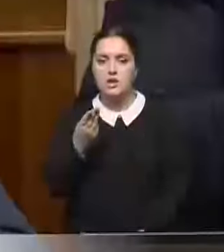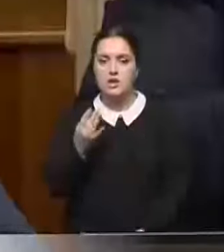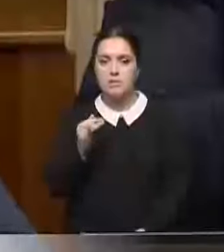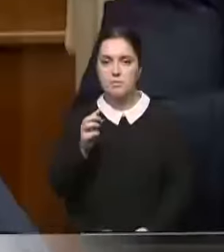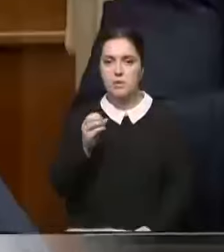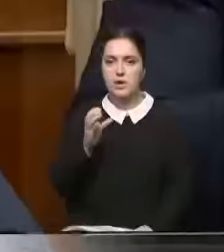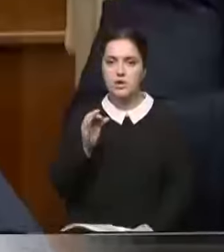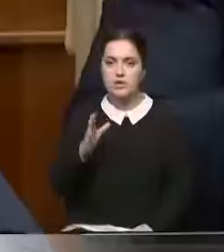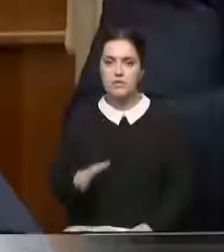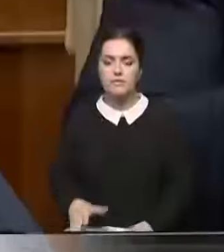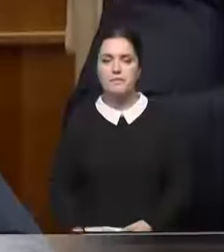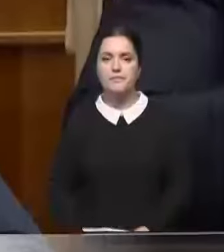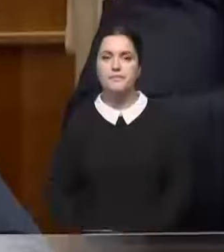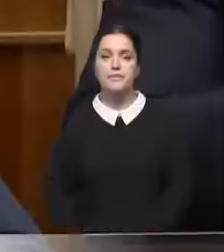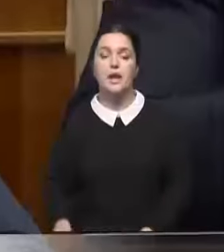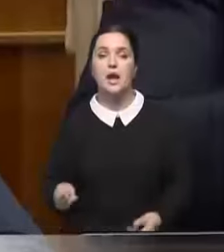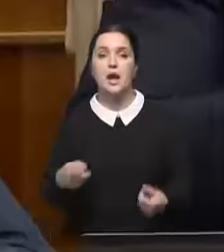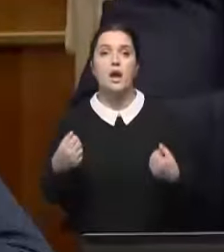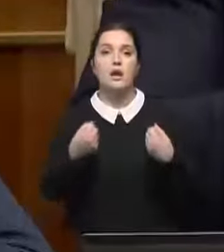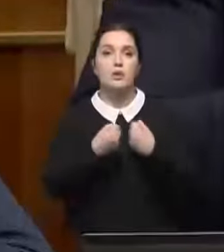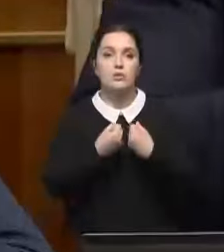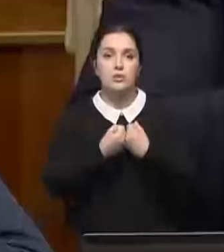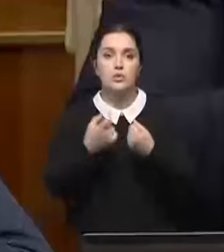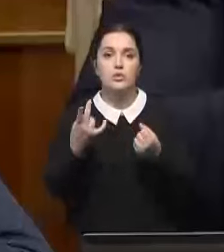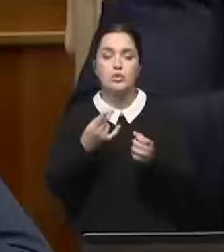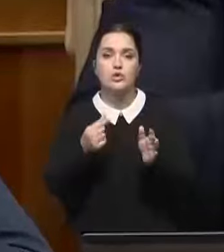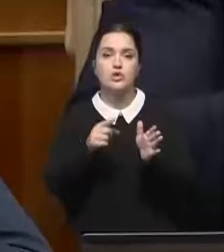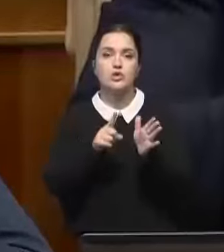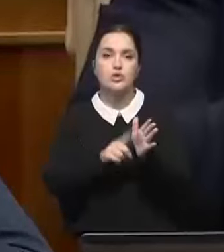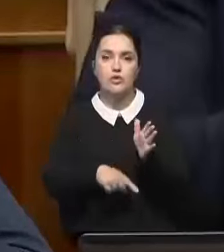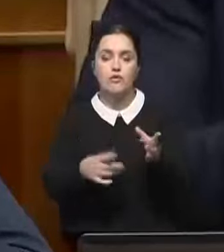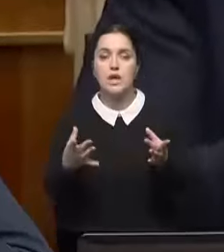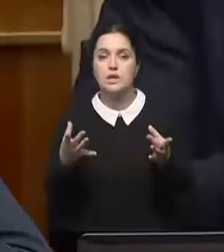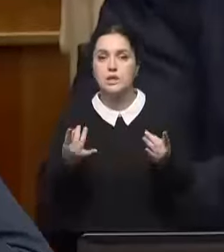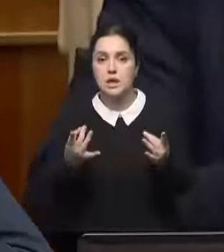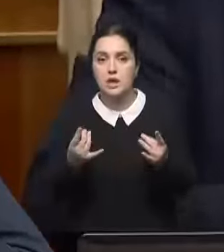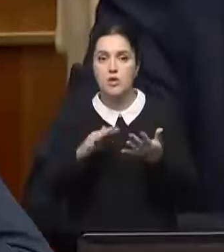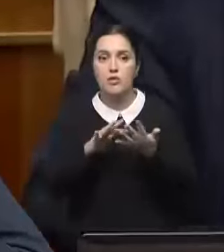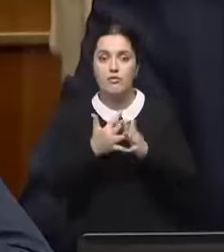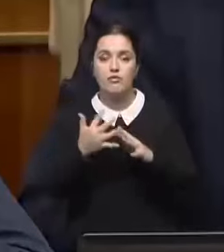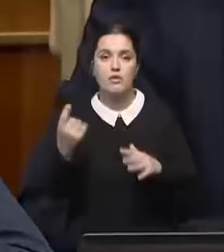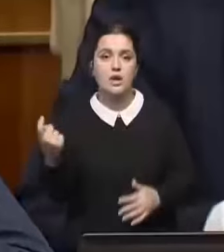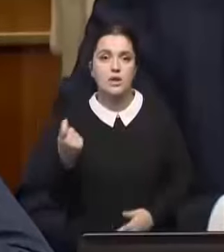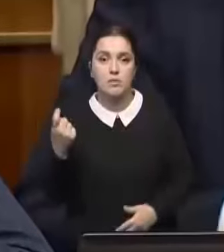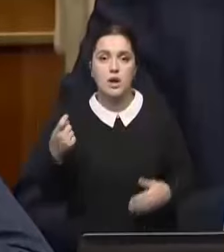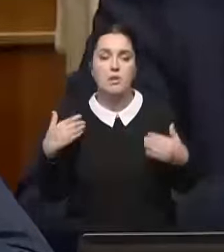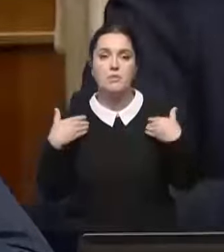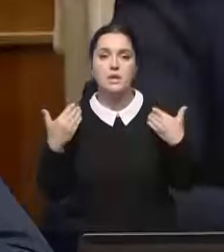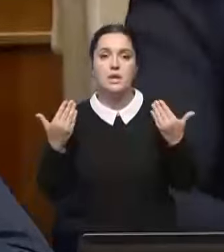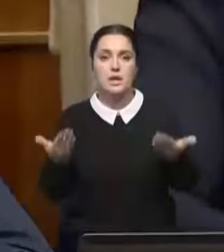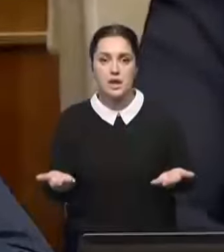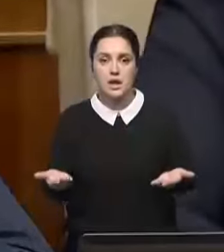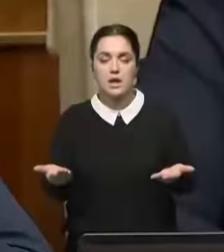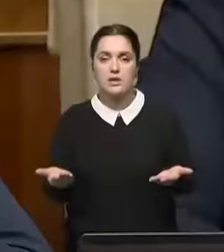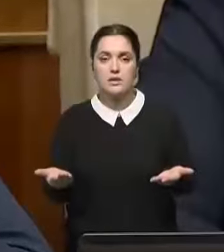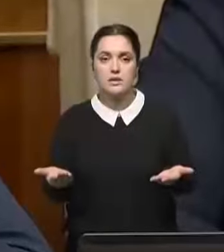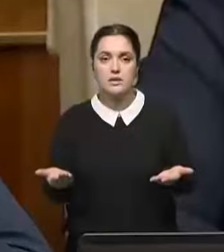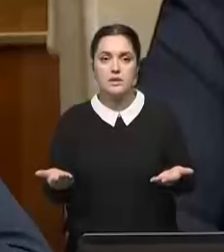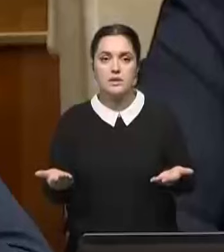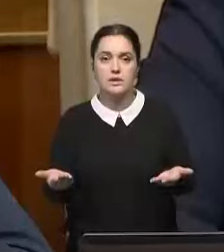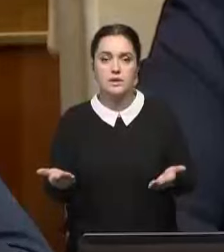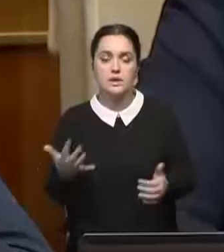Для конкуренции с импортной продукцией нужно иметь более дешевое сырье. Сейчас фермеры в Казахстане предлагают сырье в средней